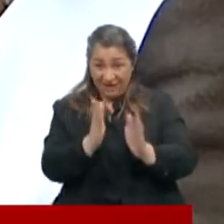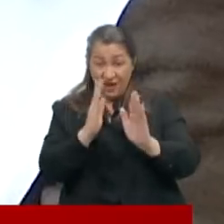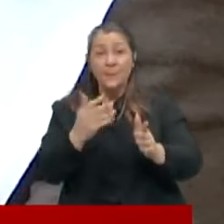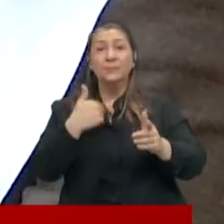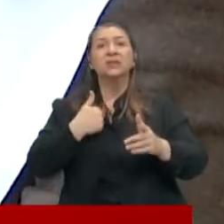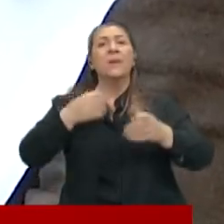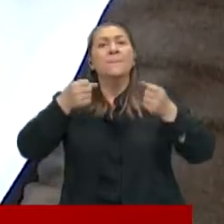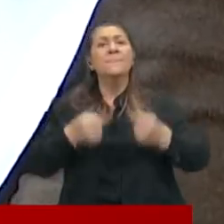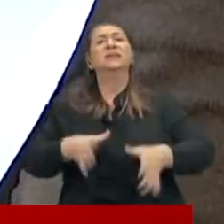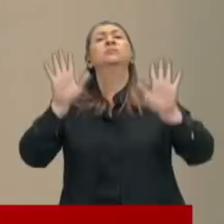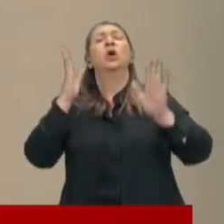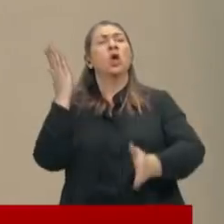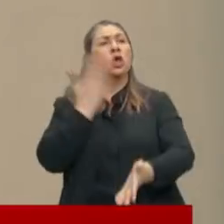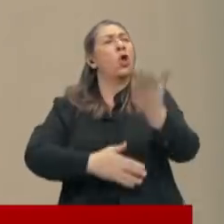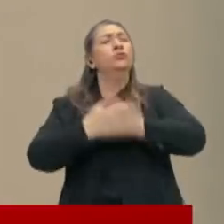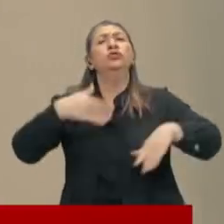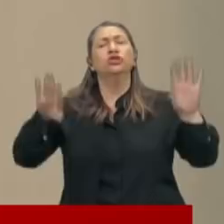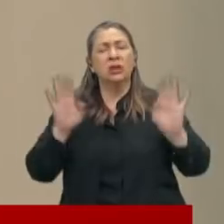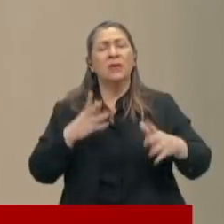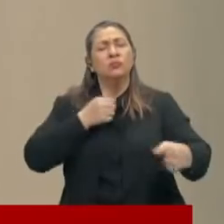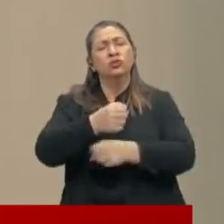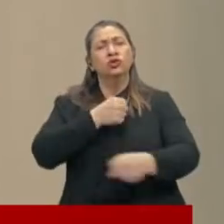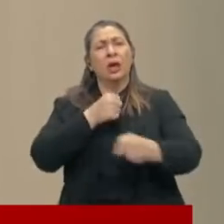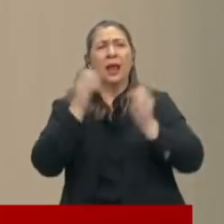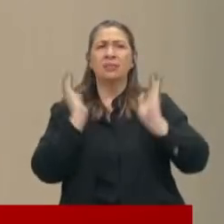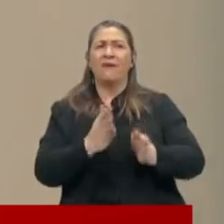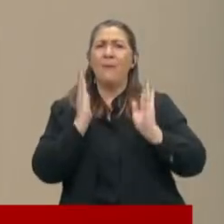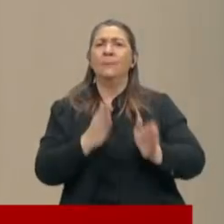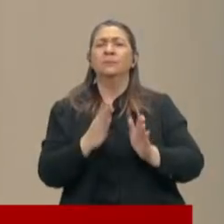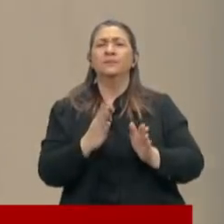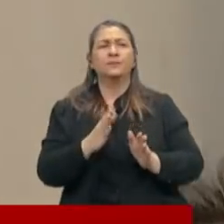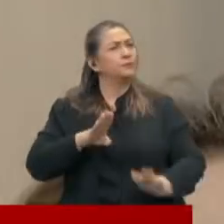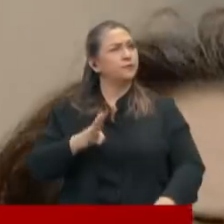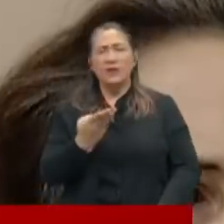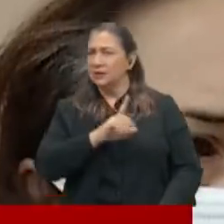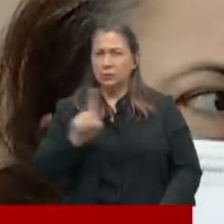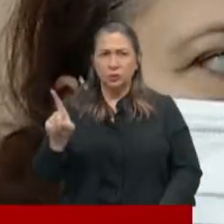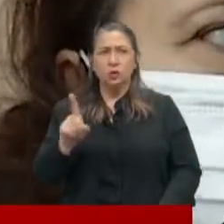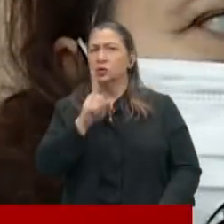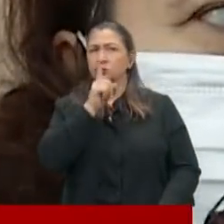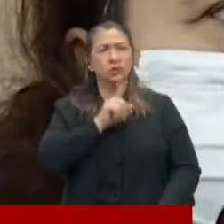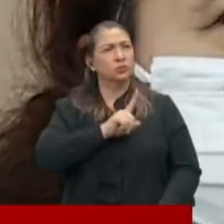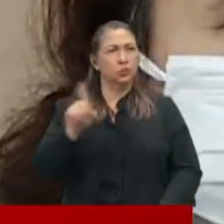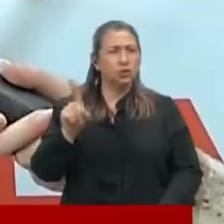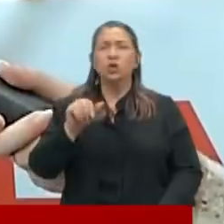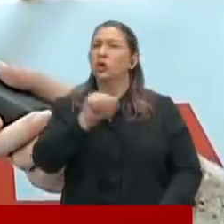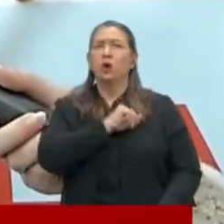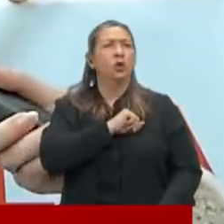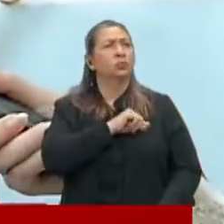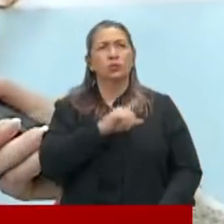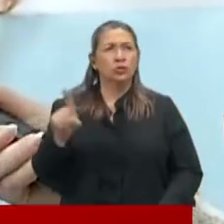bizler yılmayacak, yorulmayacak ve mücadeleye devam edeceğiz. Vazgeçmiyoruz, susmuyoruz,